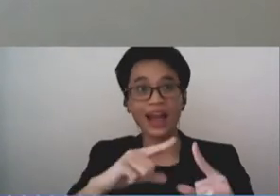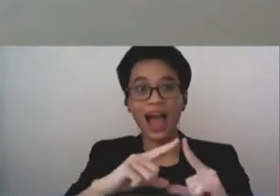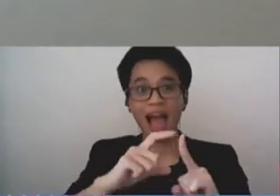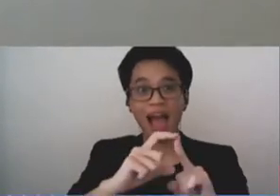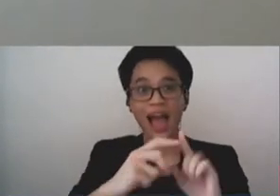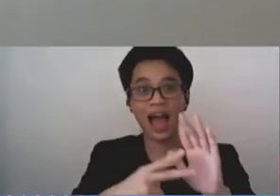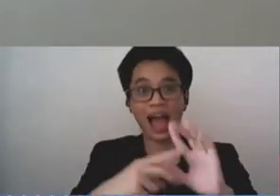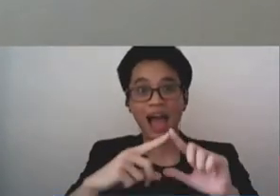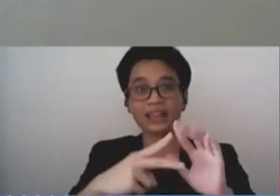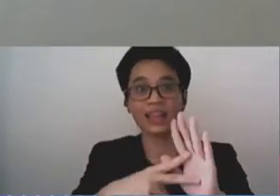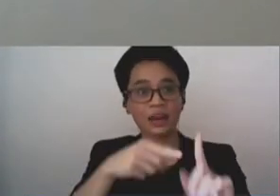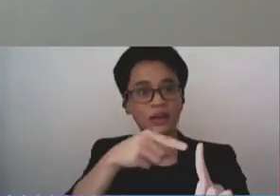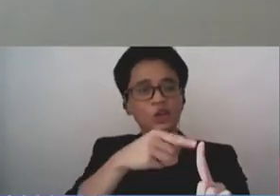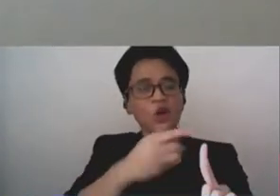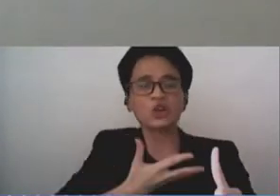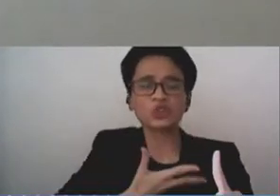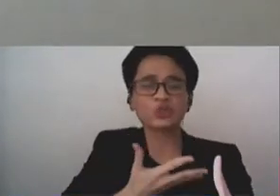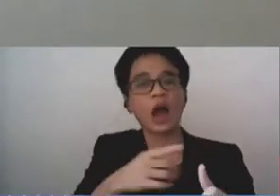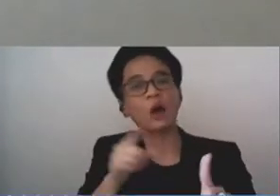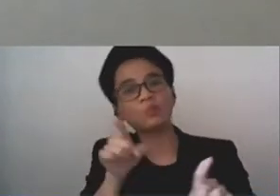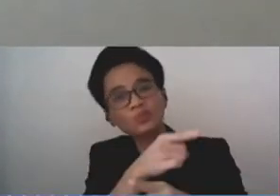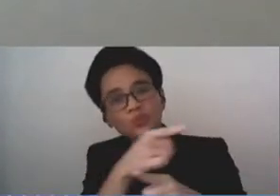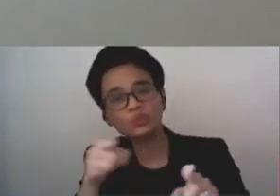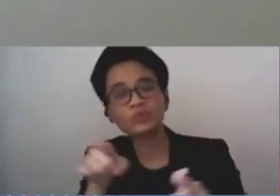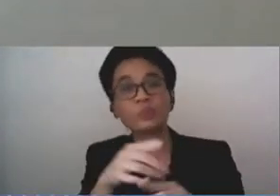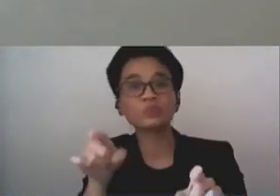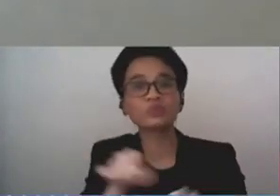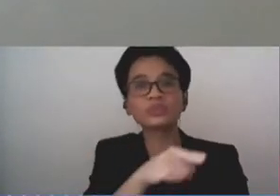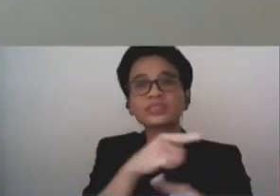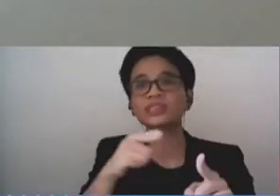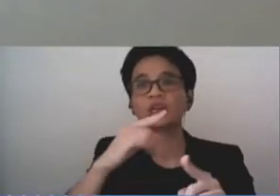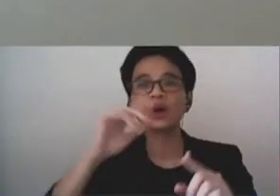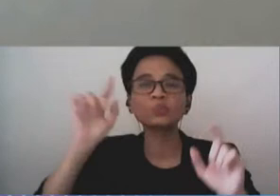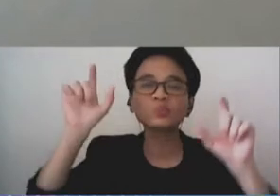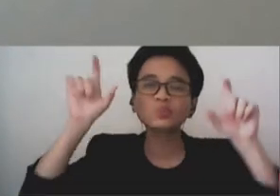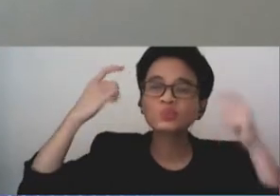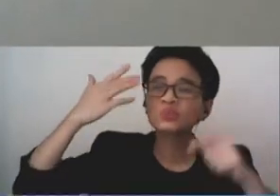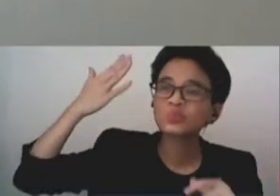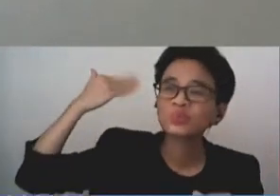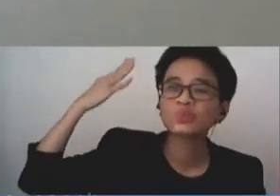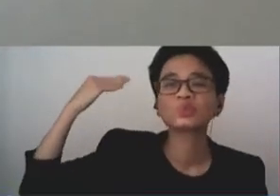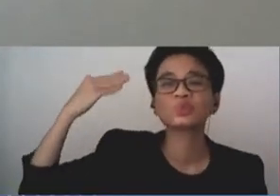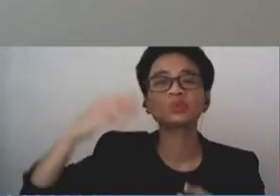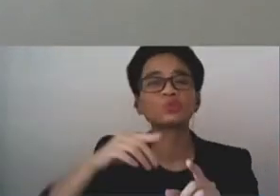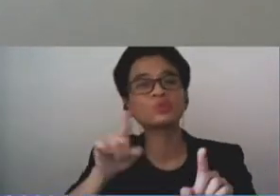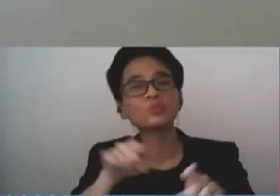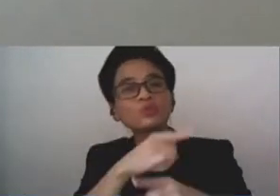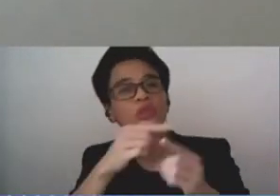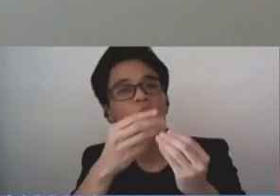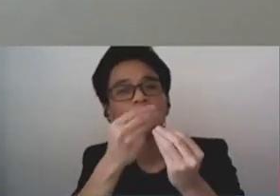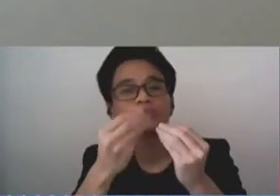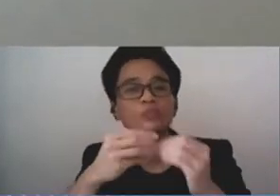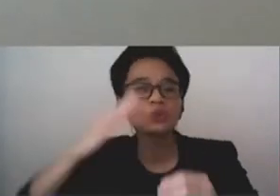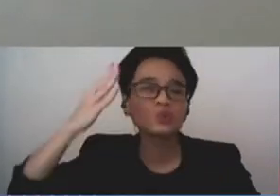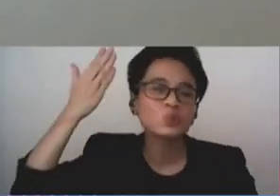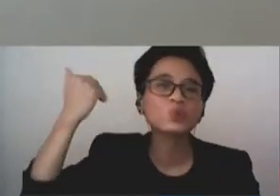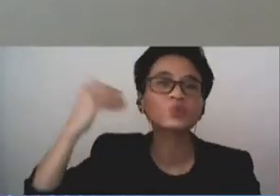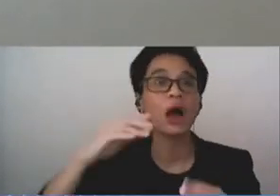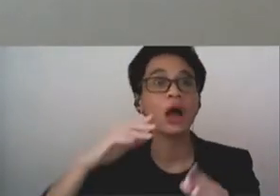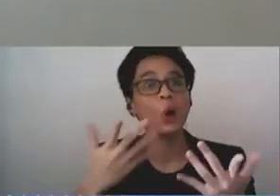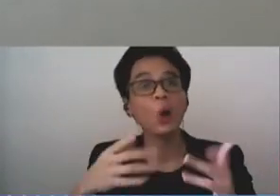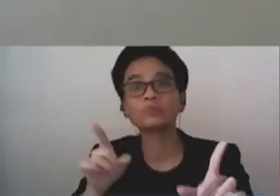berbau musik, jadi musik tradisional, musik modern, Jadi dia itu dulu waktu